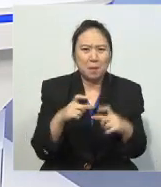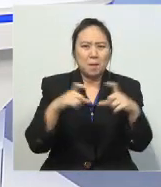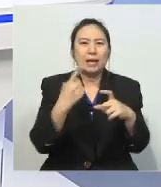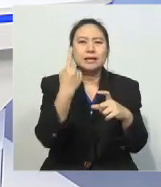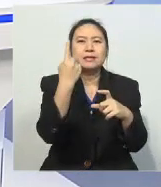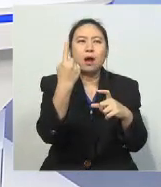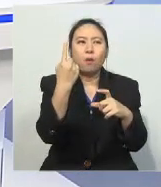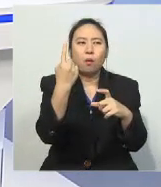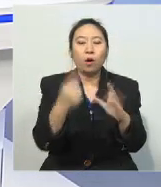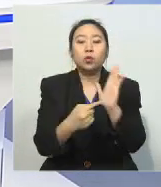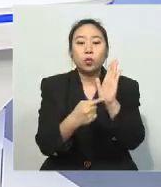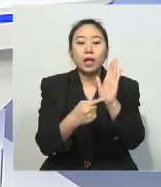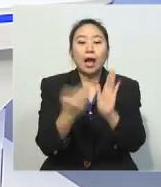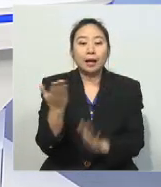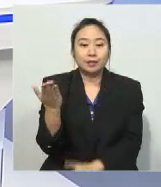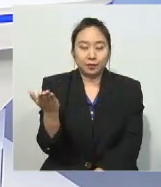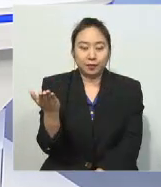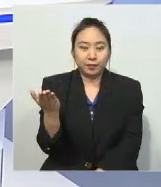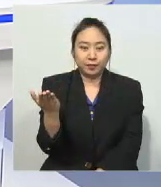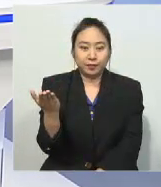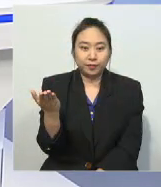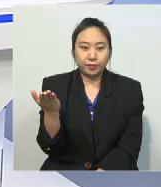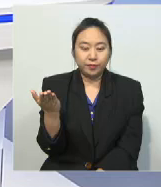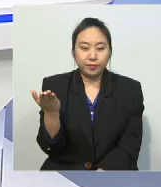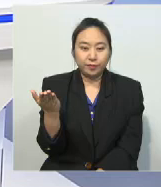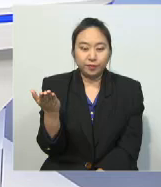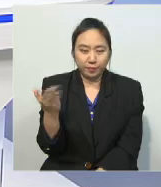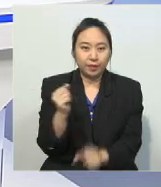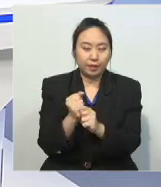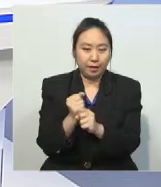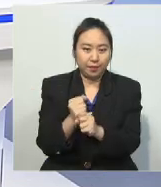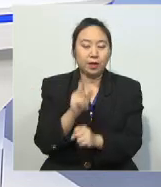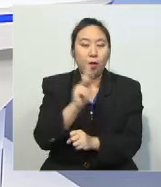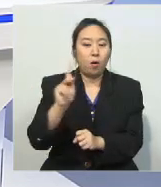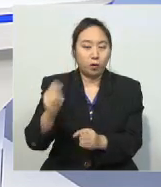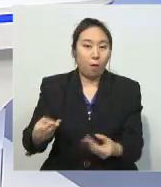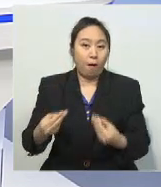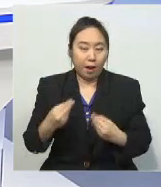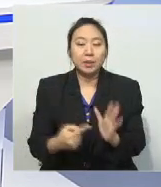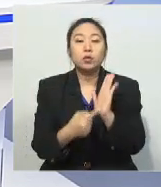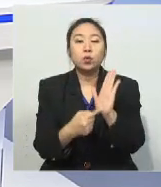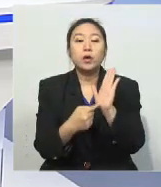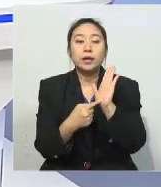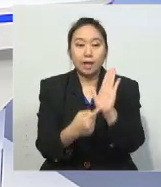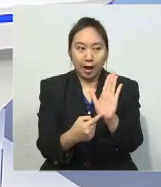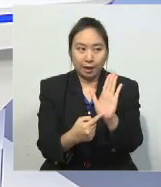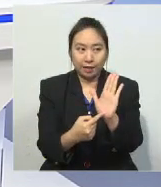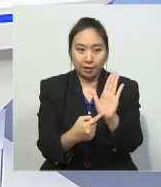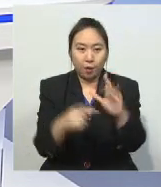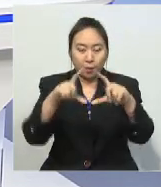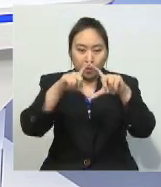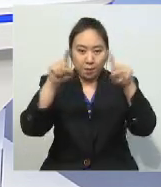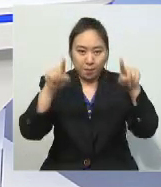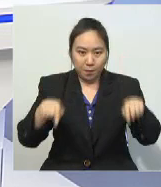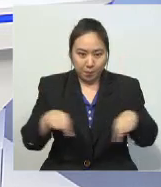ใบเดียวนะครับน ี่ คือตัวอย่างคร่าวๆนะคุณผู้ชมครับที่ไปทำรายการที่กกต.ได้มานี่คือตัวอย่างคร่าวๆนะครับของบัตร